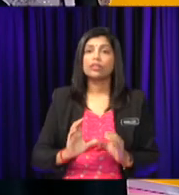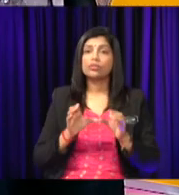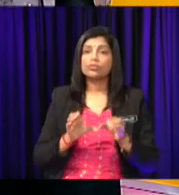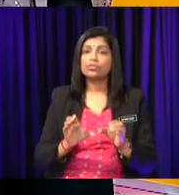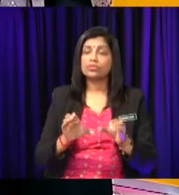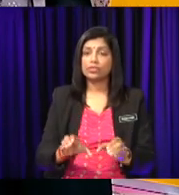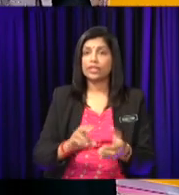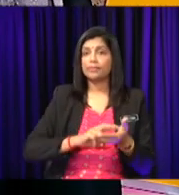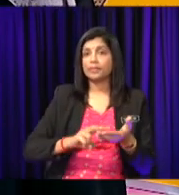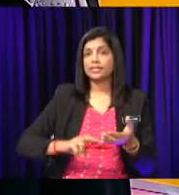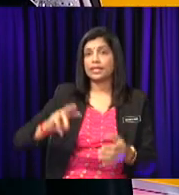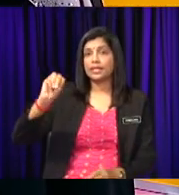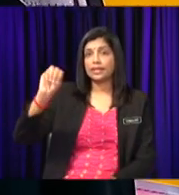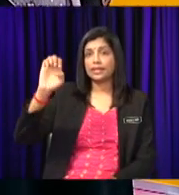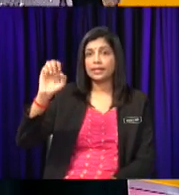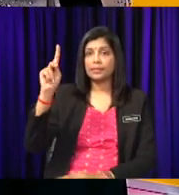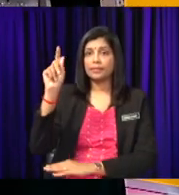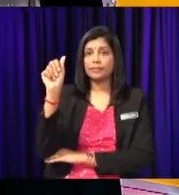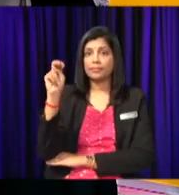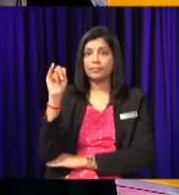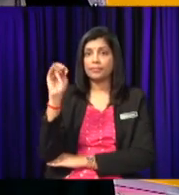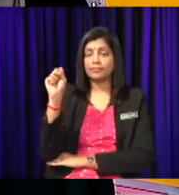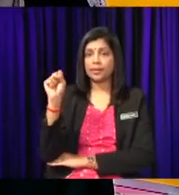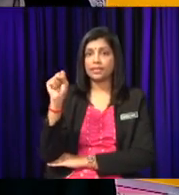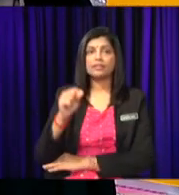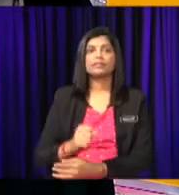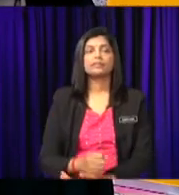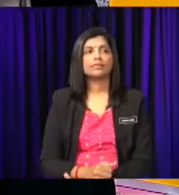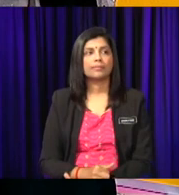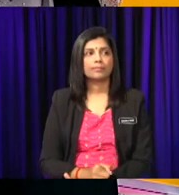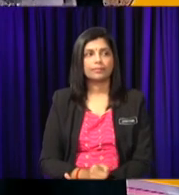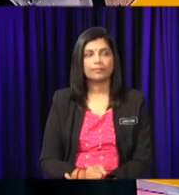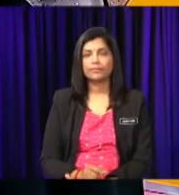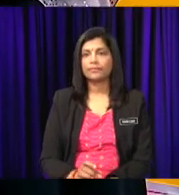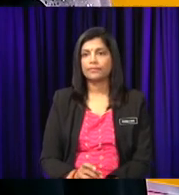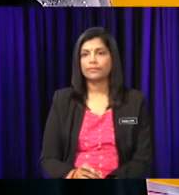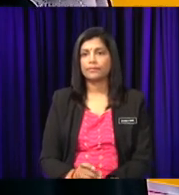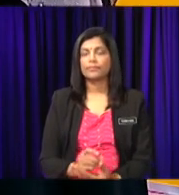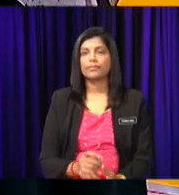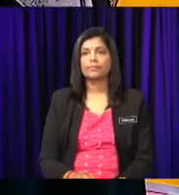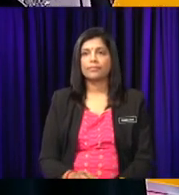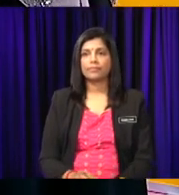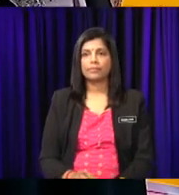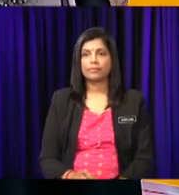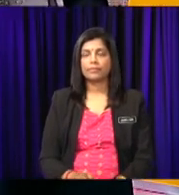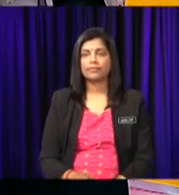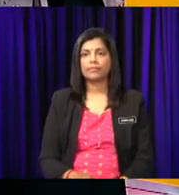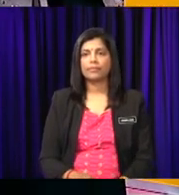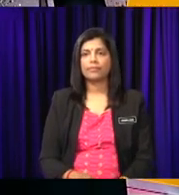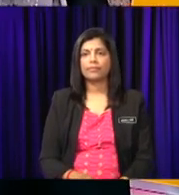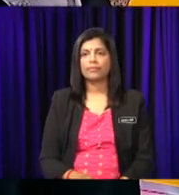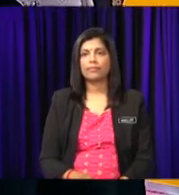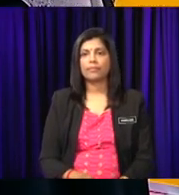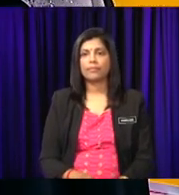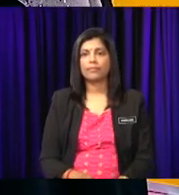dilaksanakan oleh murid Saya baik kita lihat bahannya ini bahannya anak-anak yang berada di rumah boleh